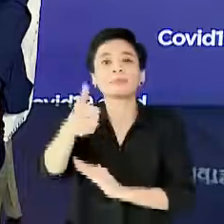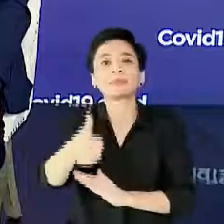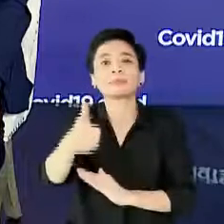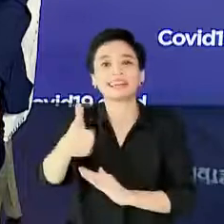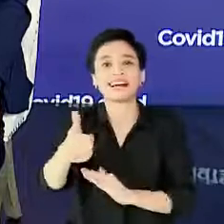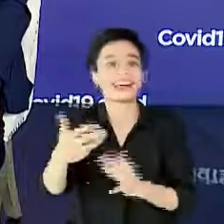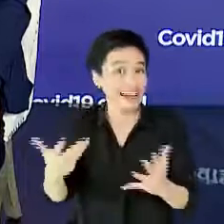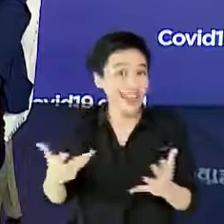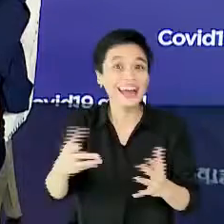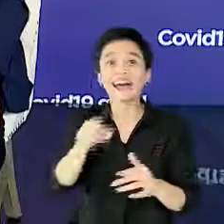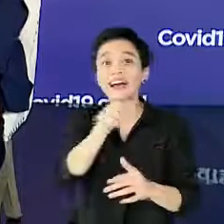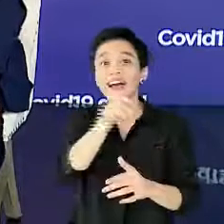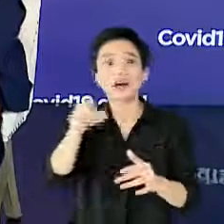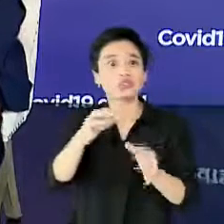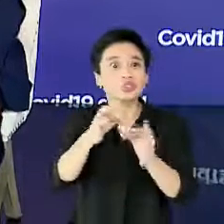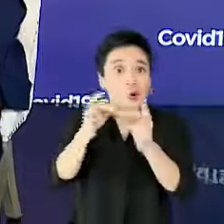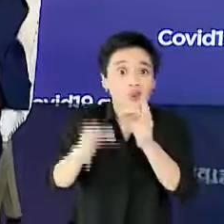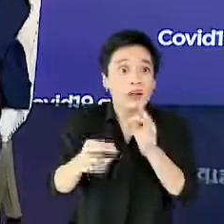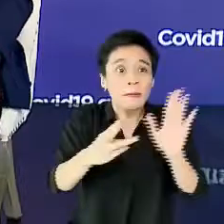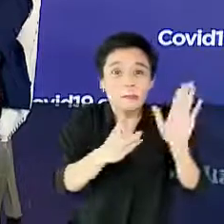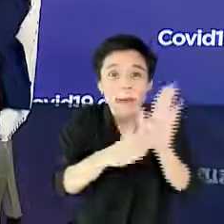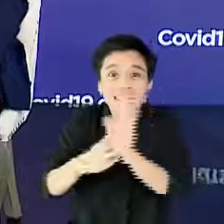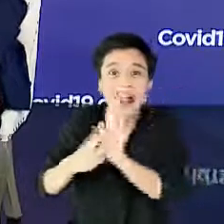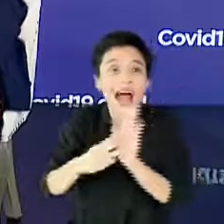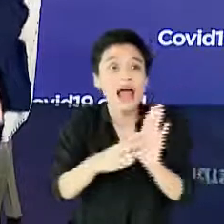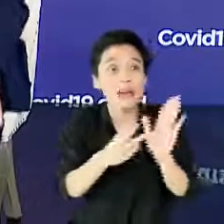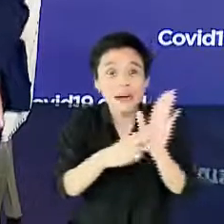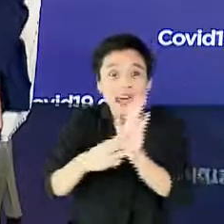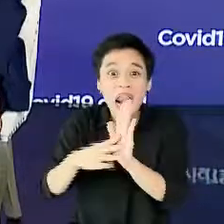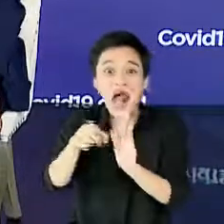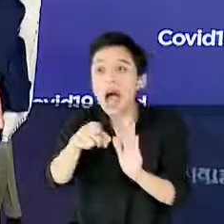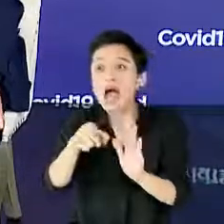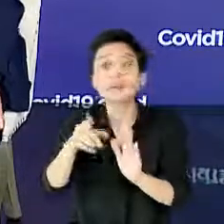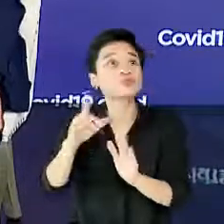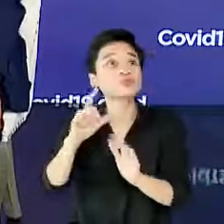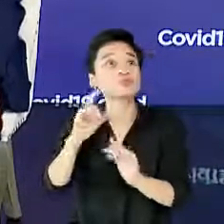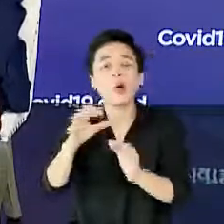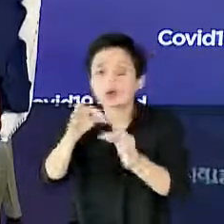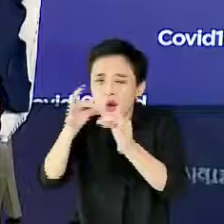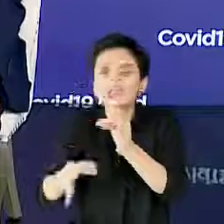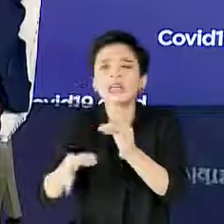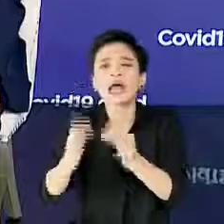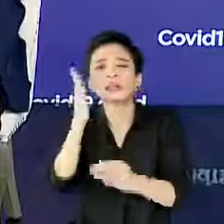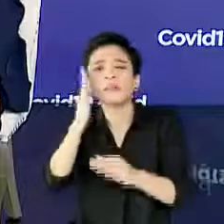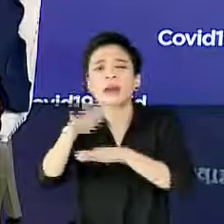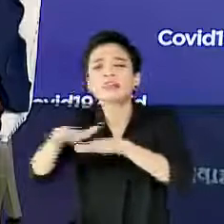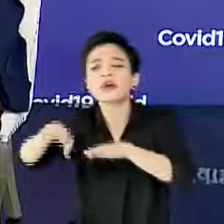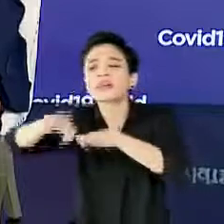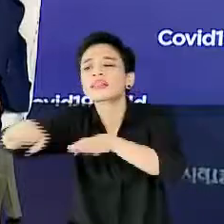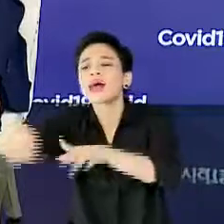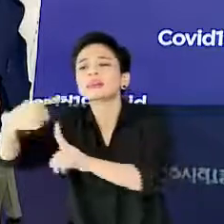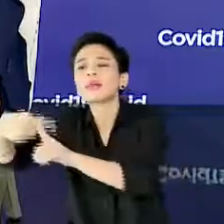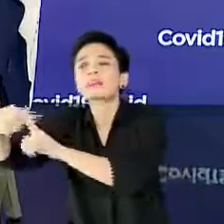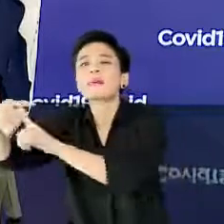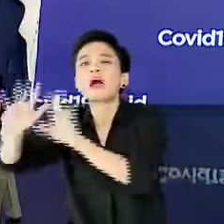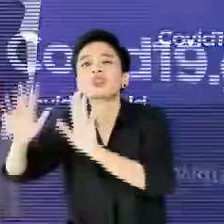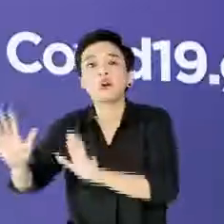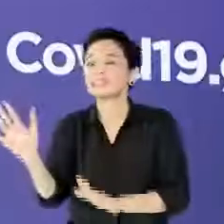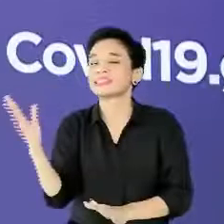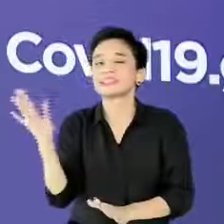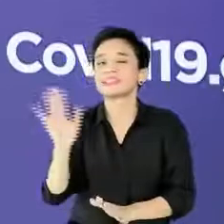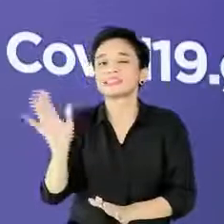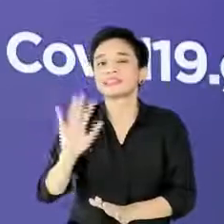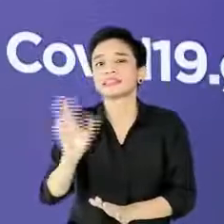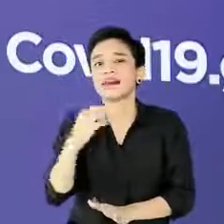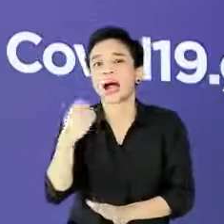masalah ini tidak bisa hanya dengan terus menambah tempat tidur karena ada pada satu titik itu akan terjadi subscart